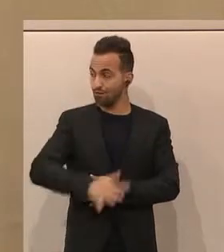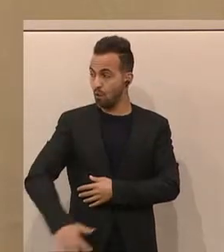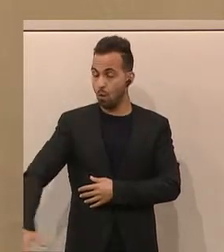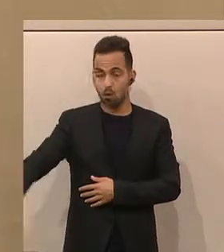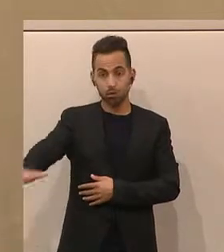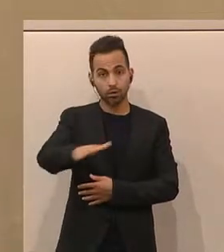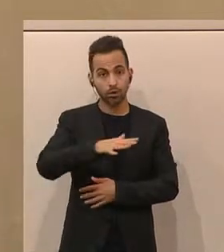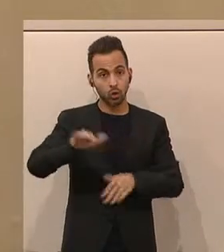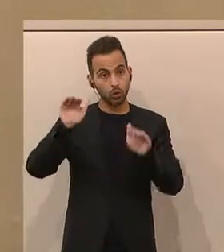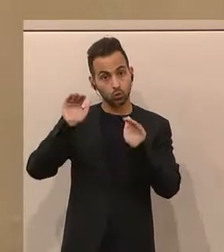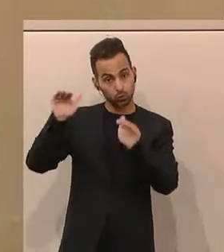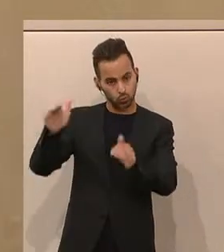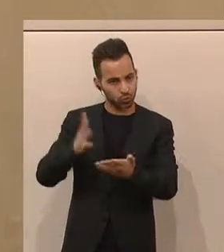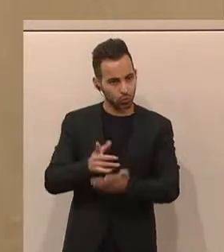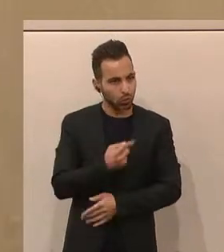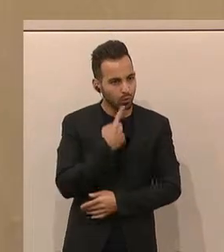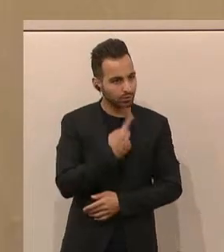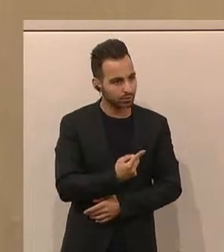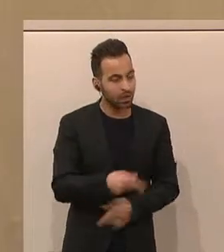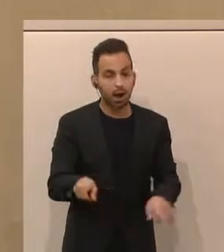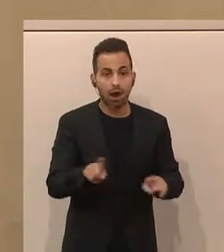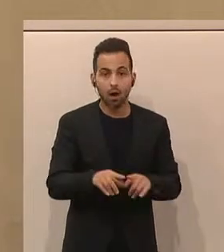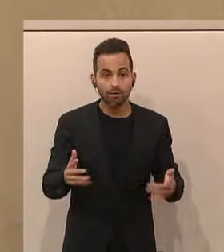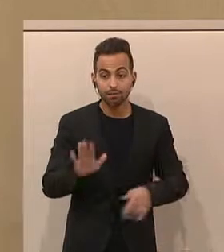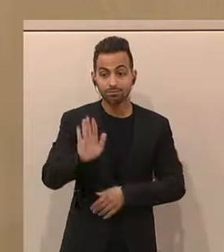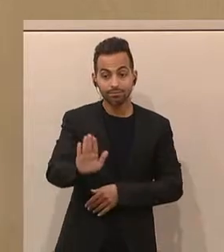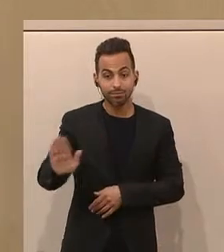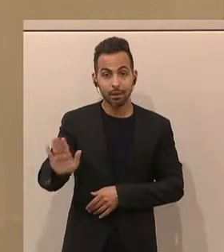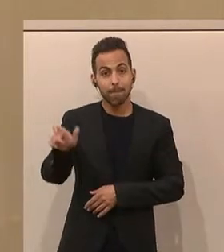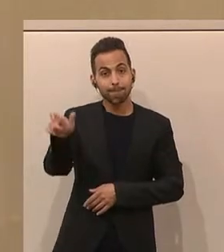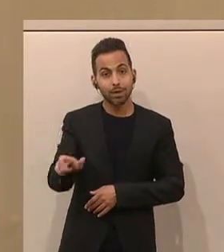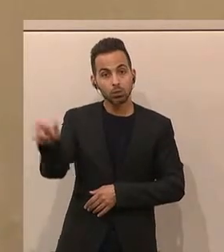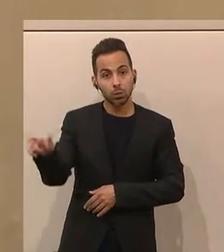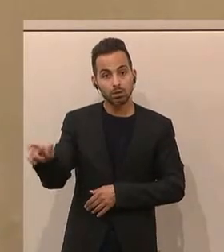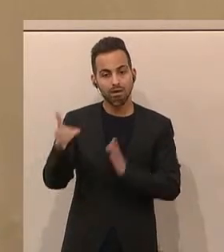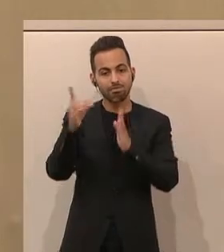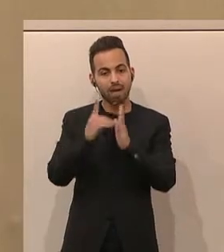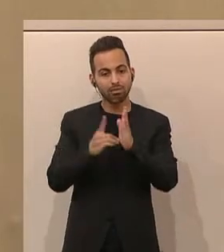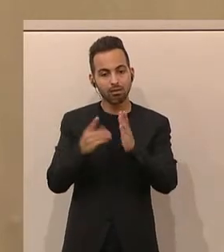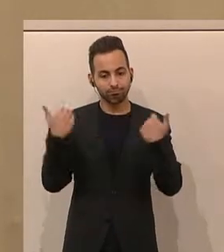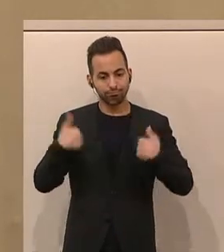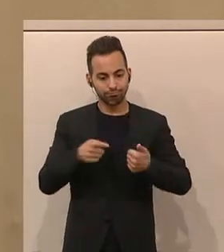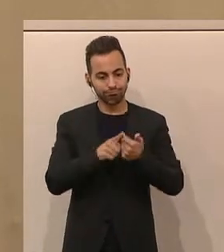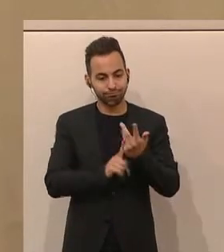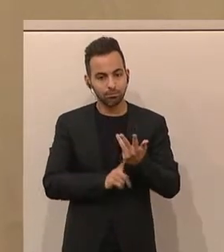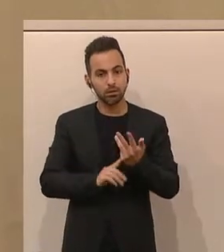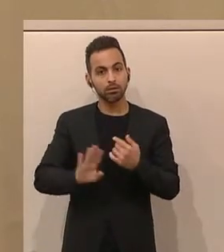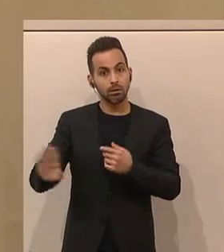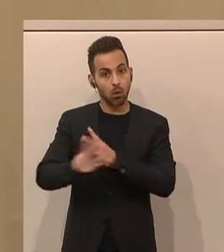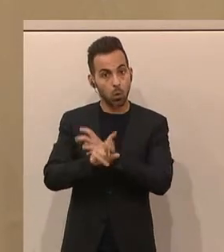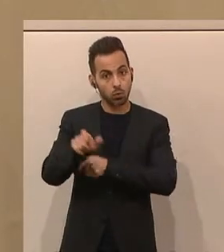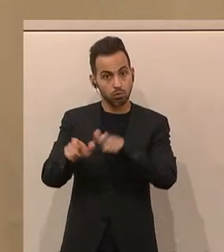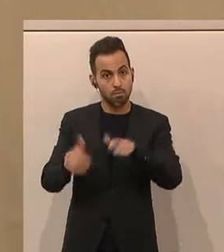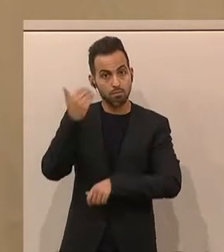erwähnt, aber natürlich auch der daraus resultierende Schutz der persönlichen Daten der Österreicherinnen und Österreicher hier